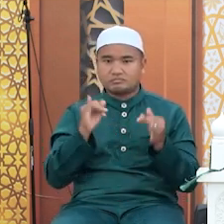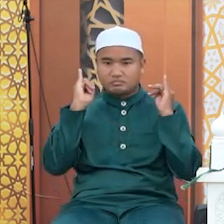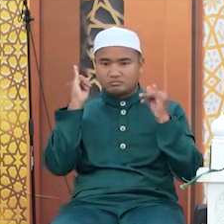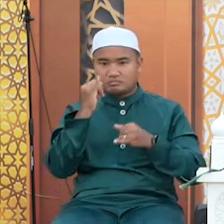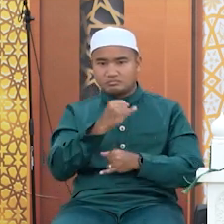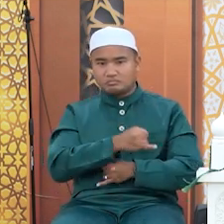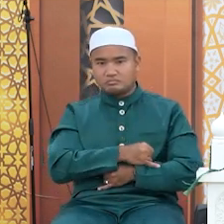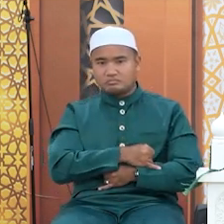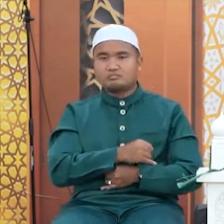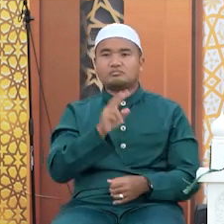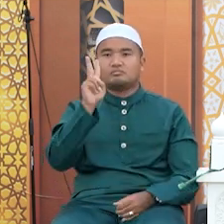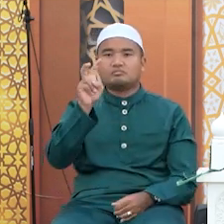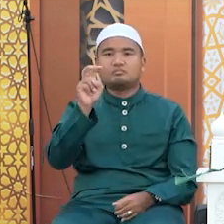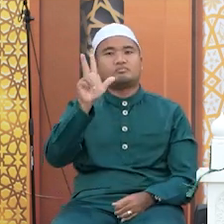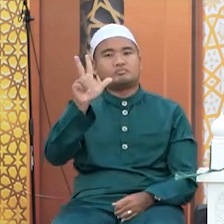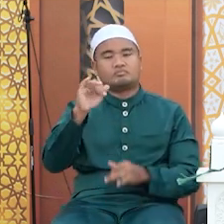Sikit.